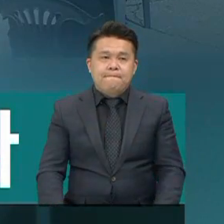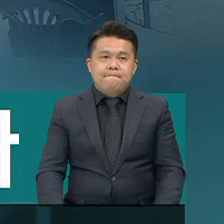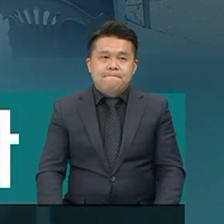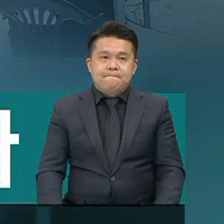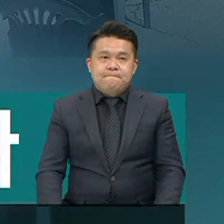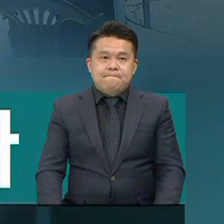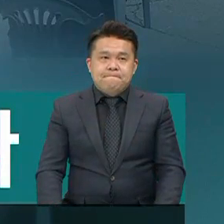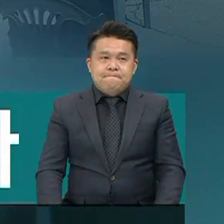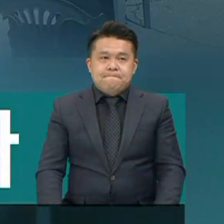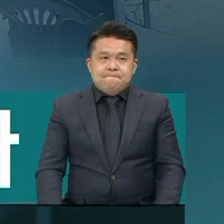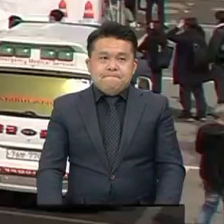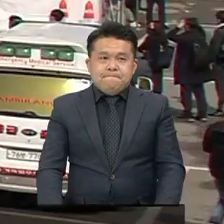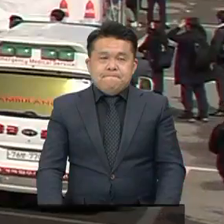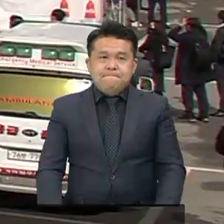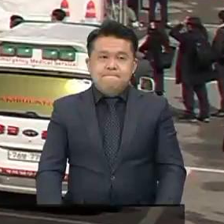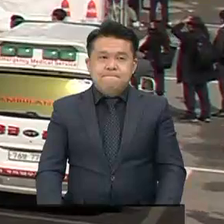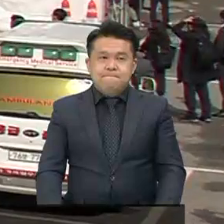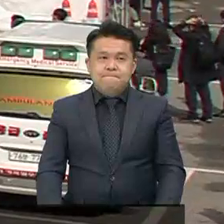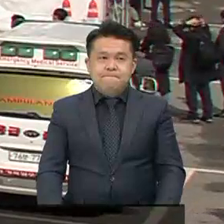최성길 기자입니다.